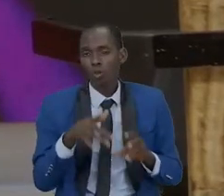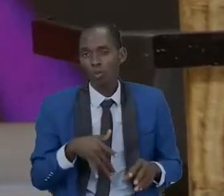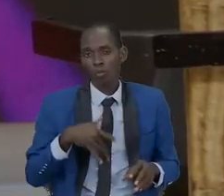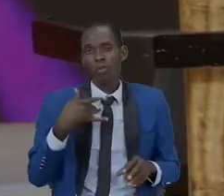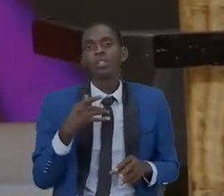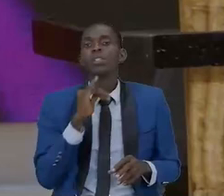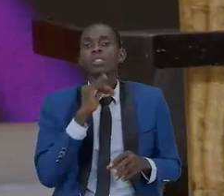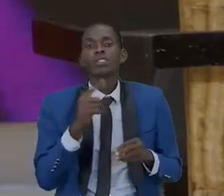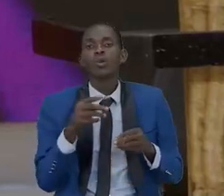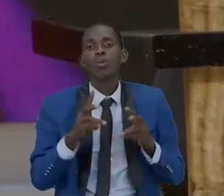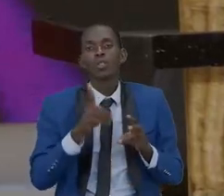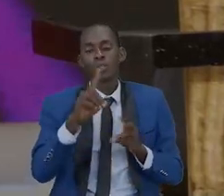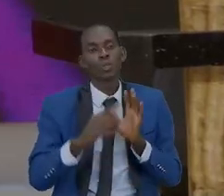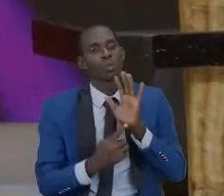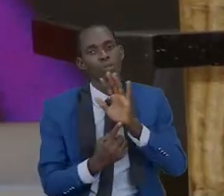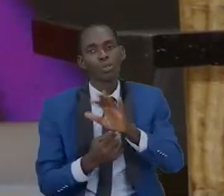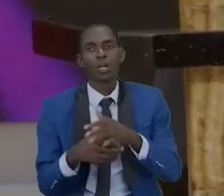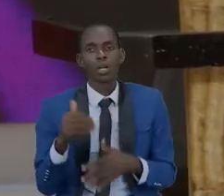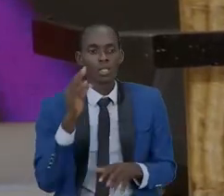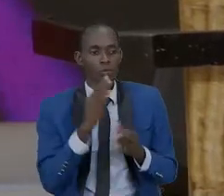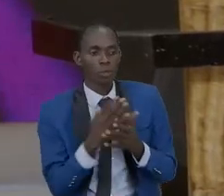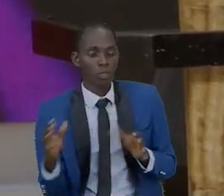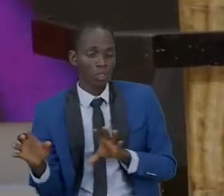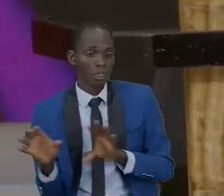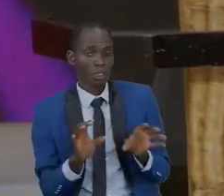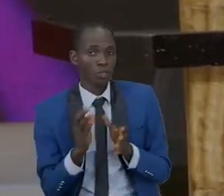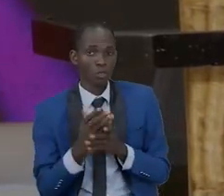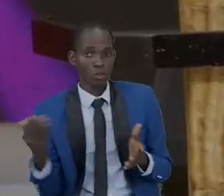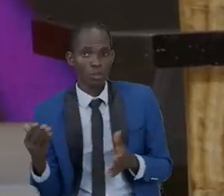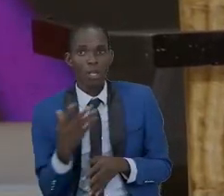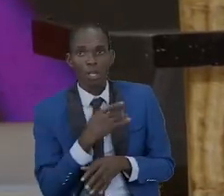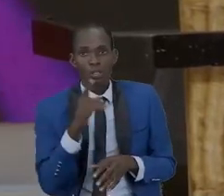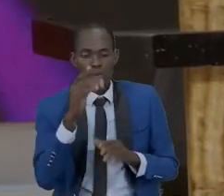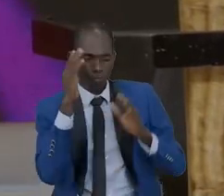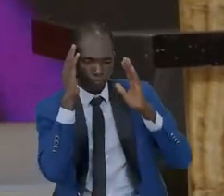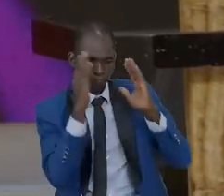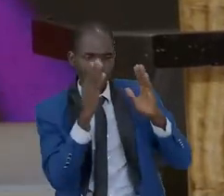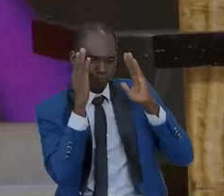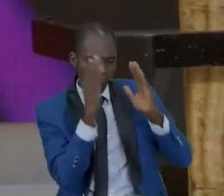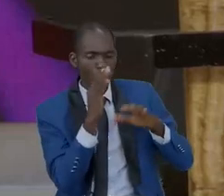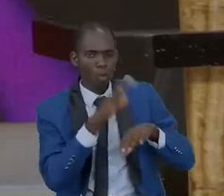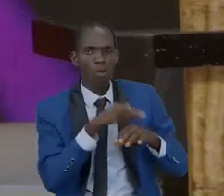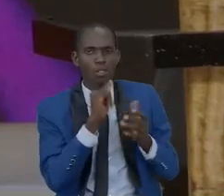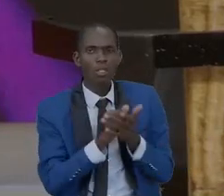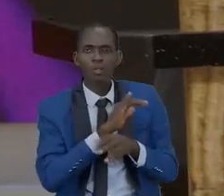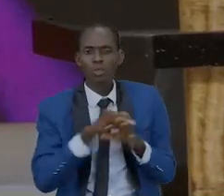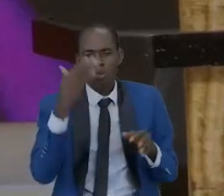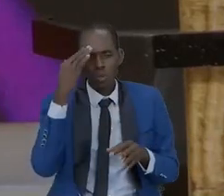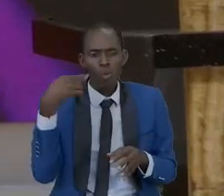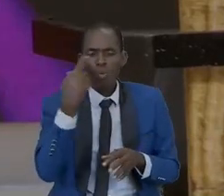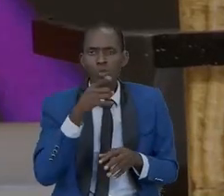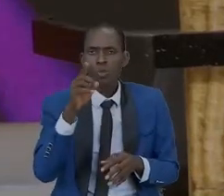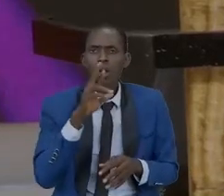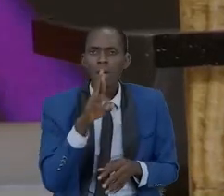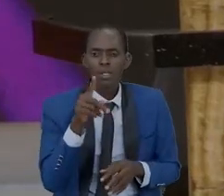sentez c'est de cette manière vous agissez si quelqu'un fait quelque chose vous vous constatez sur cela et vous ne savez pas qui vous êtes vous êtes